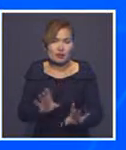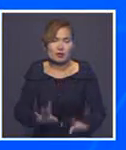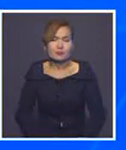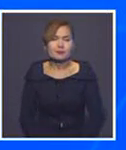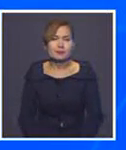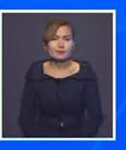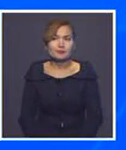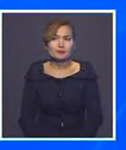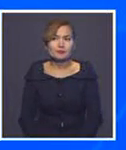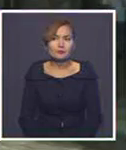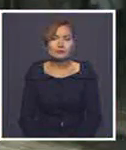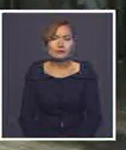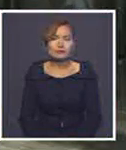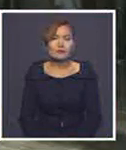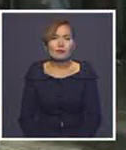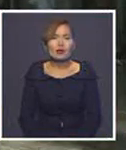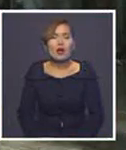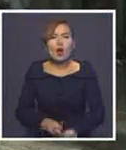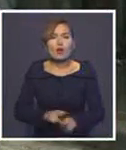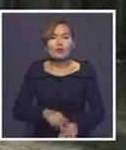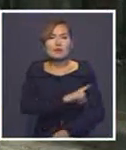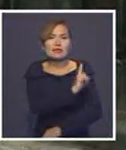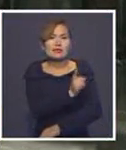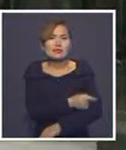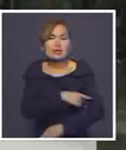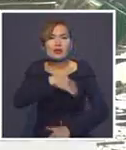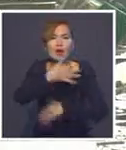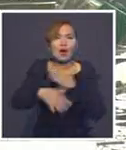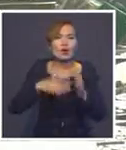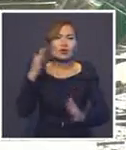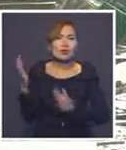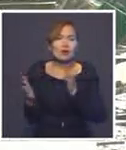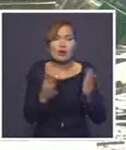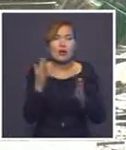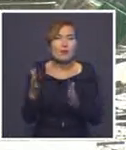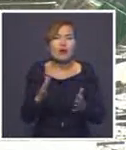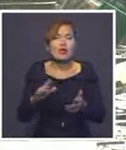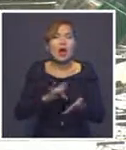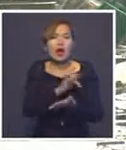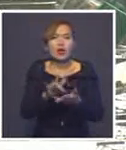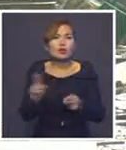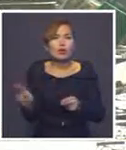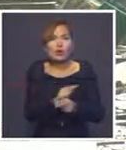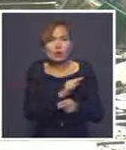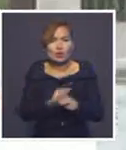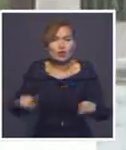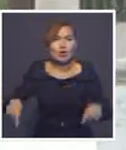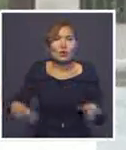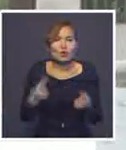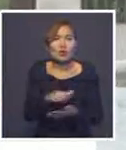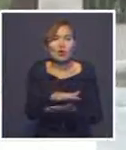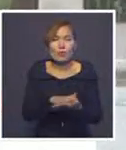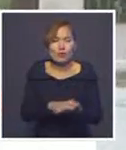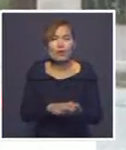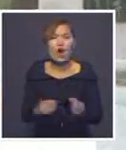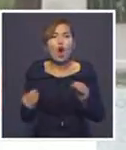жалғастырады. Гаванада Ирма дауылынан зардап шеккен аудандарда қалпына келтіру жұмыстары жүріп жатыр. Соңғы мәліметтерге қарағанда